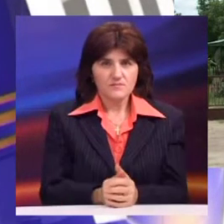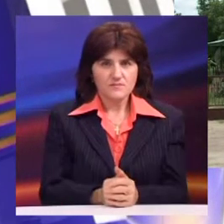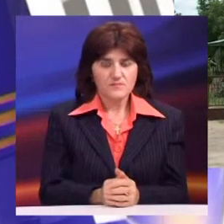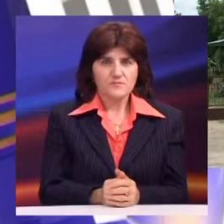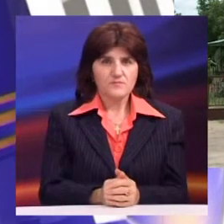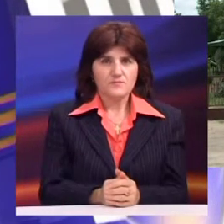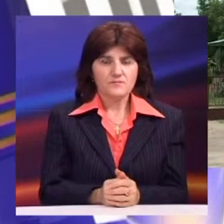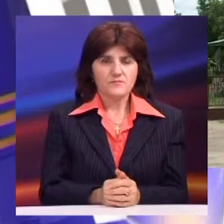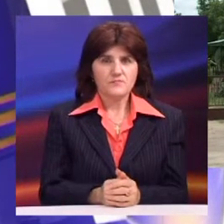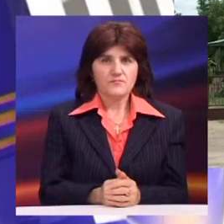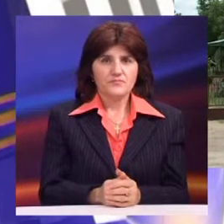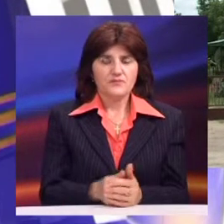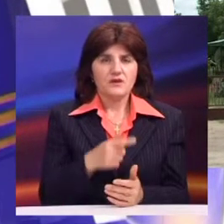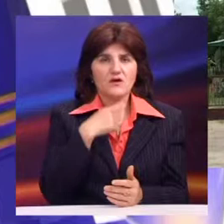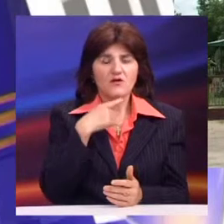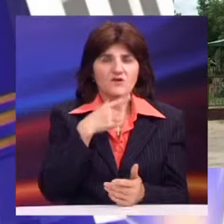su da